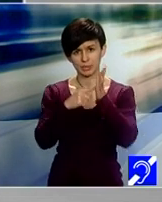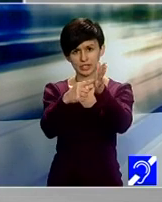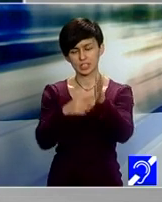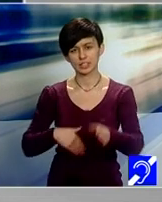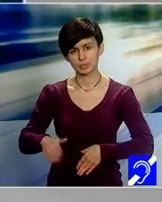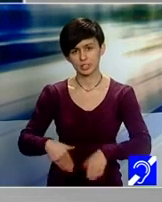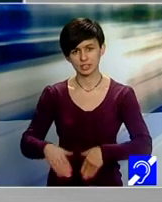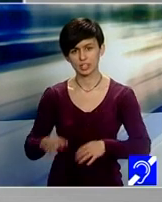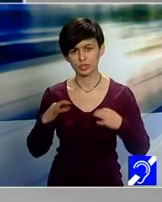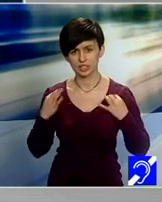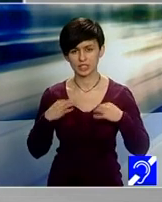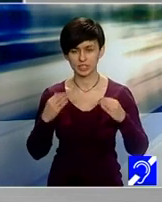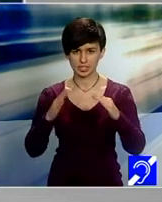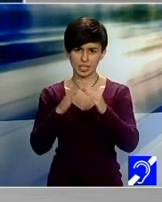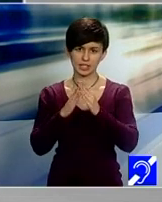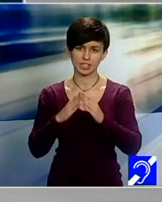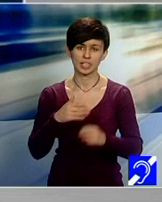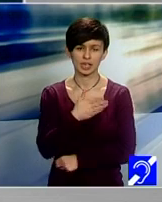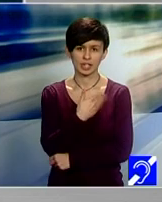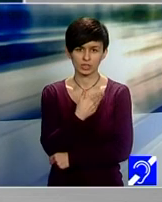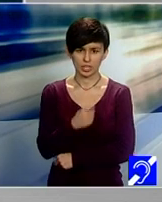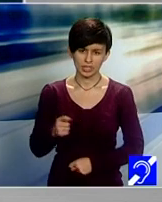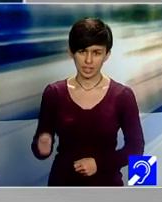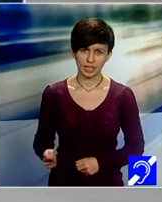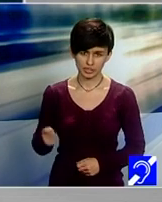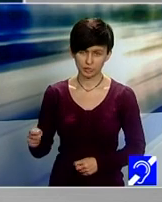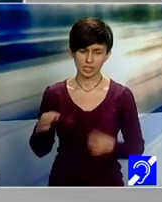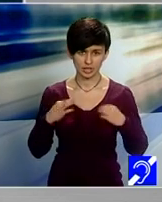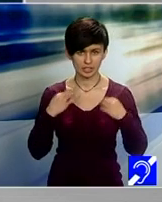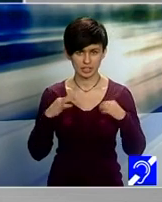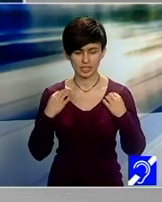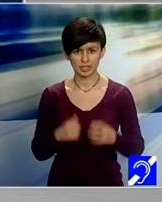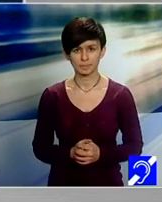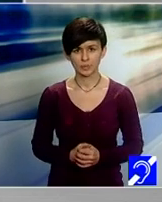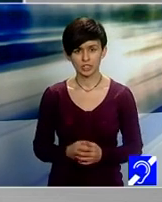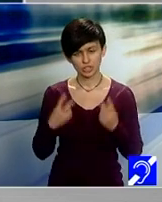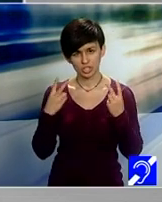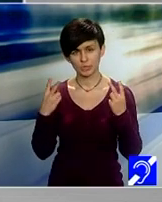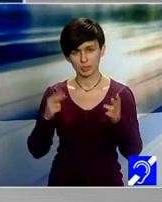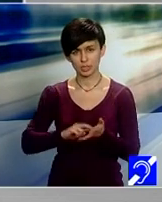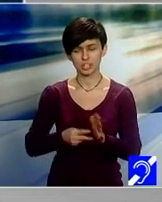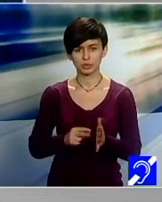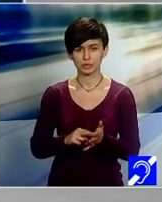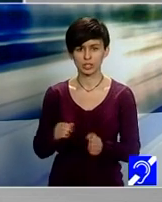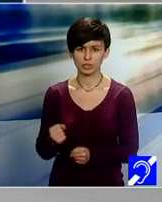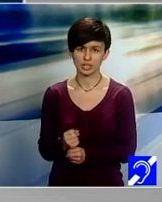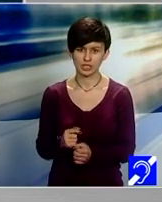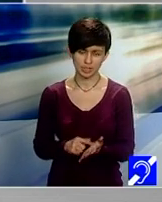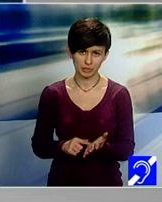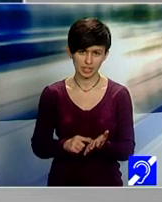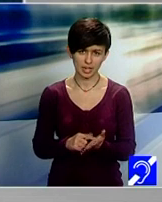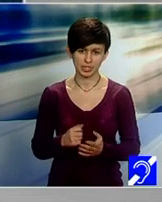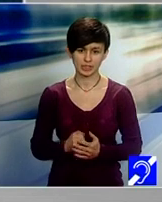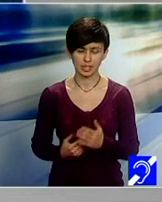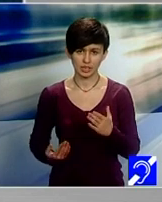Sănătății, Casei Naționale de Asigurări de Sănătate și cei mai importanți producători de medicamente generice și inovative.